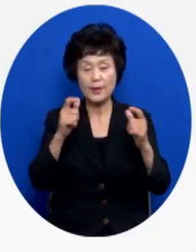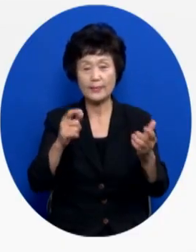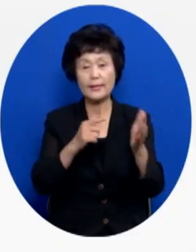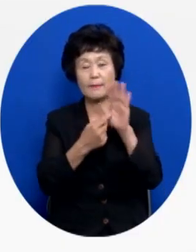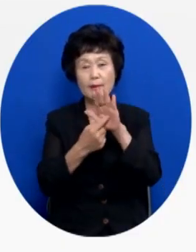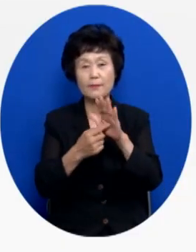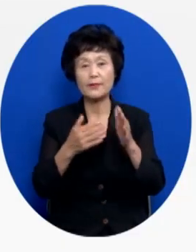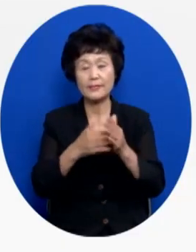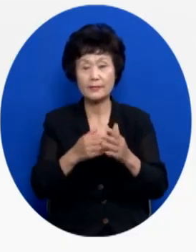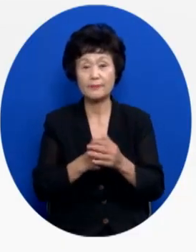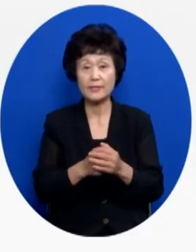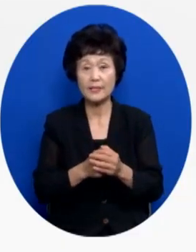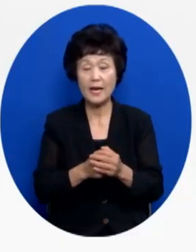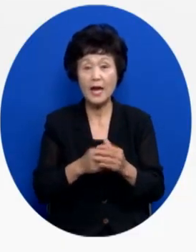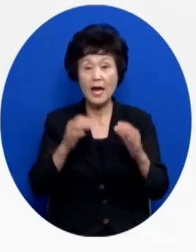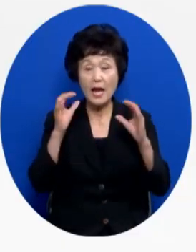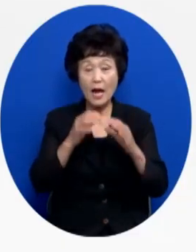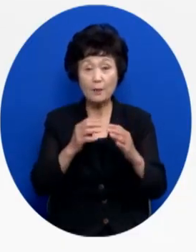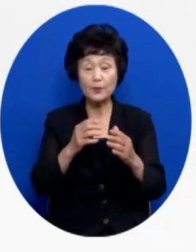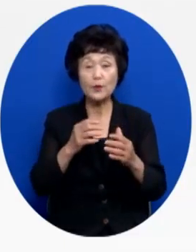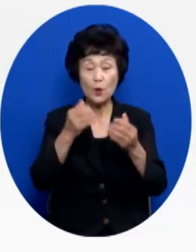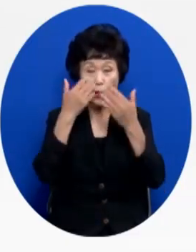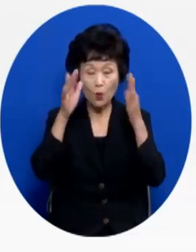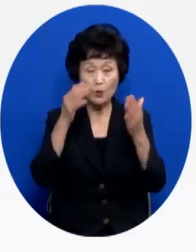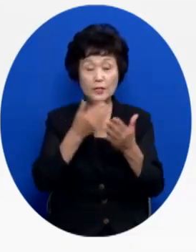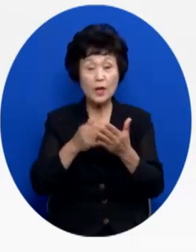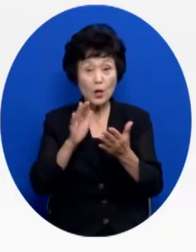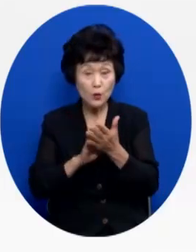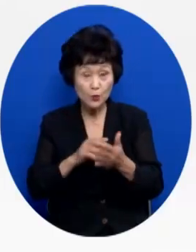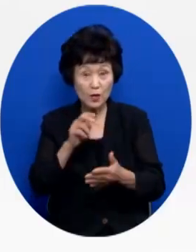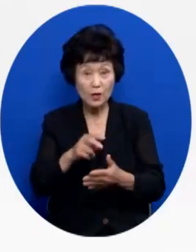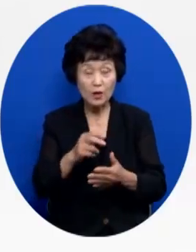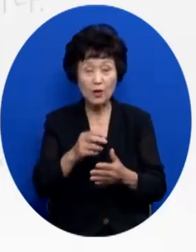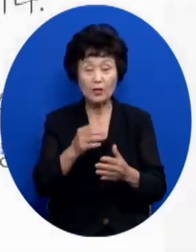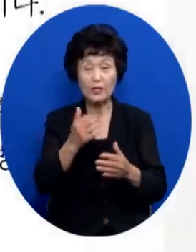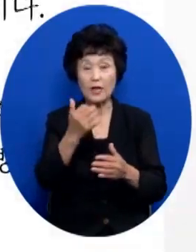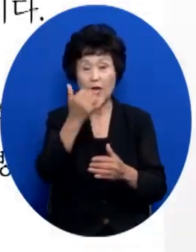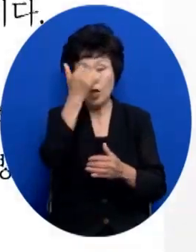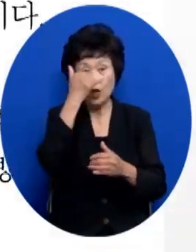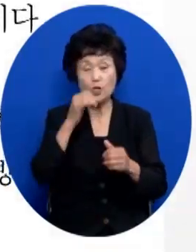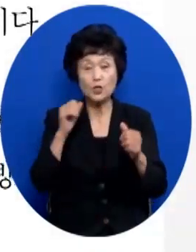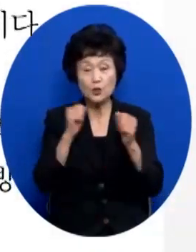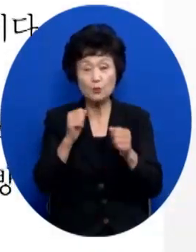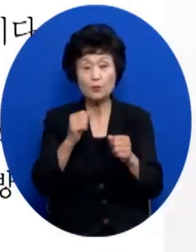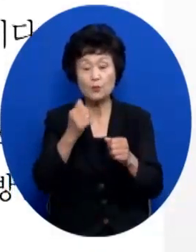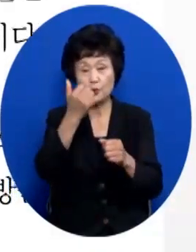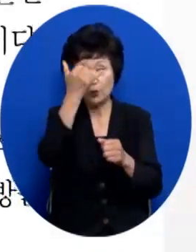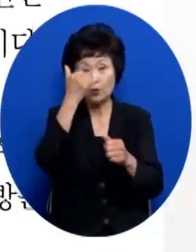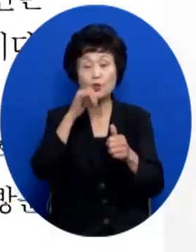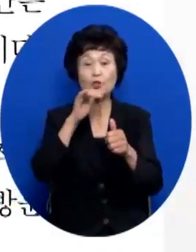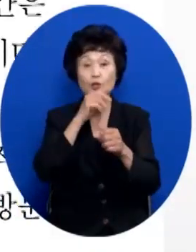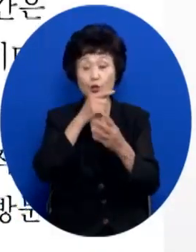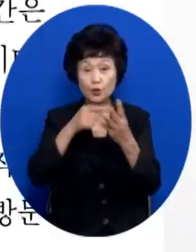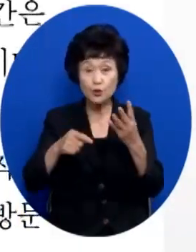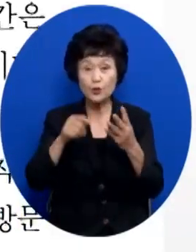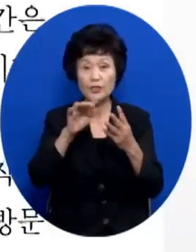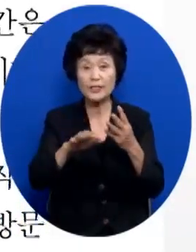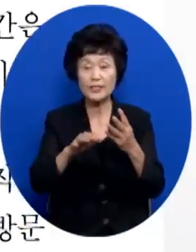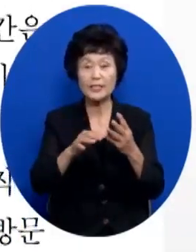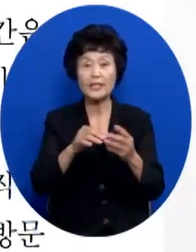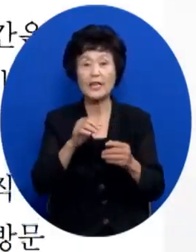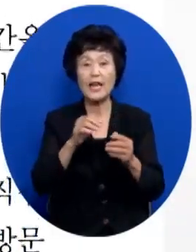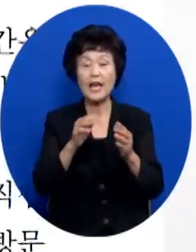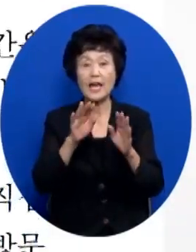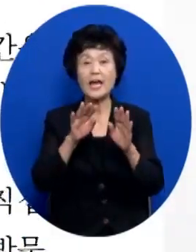행정안전부는 가전제품 합동 무상 수리 서비스를 충북 충주시에 확대 운영한다고 밝혔습니다. 무상 수리 장소는